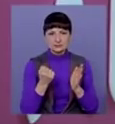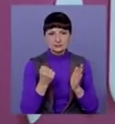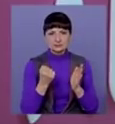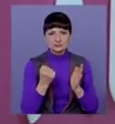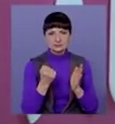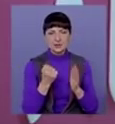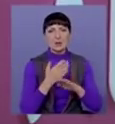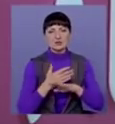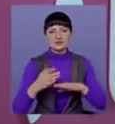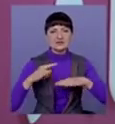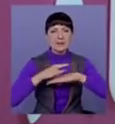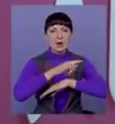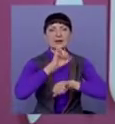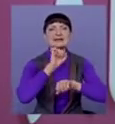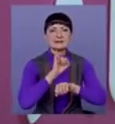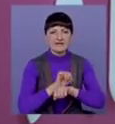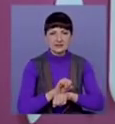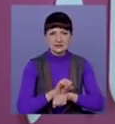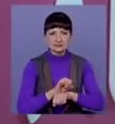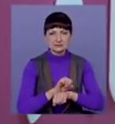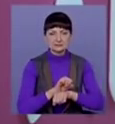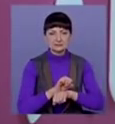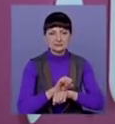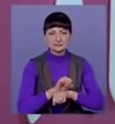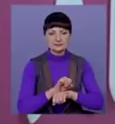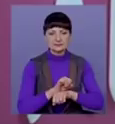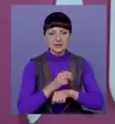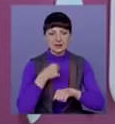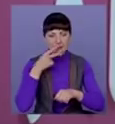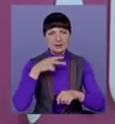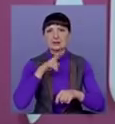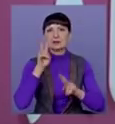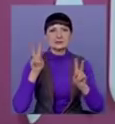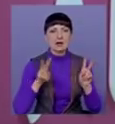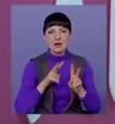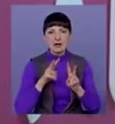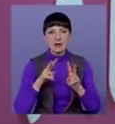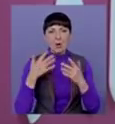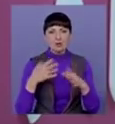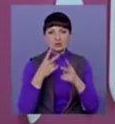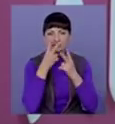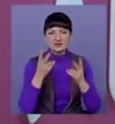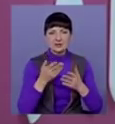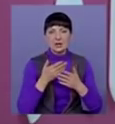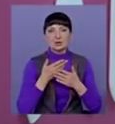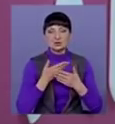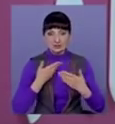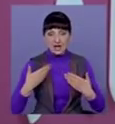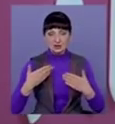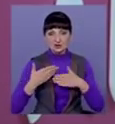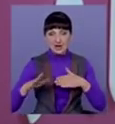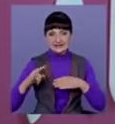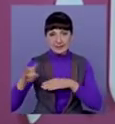после чего самолет остановился, и подняв глаза, мы уже увидели, что наша часть самолета